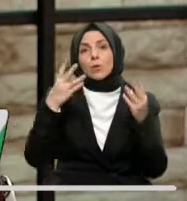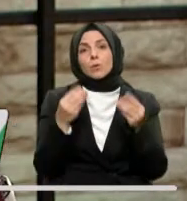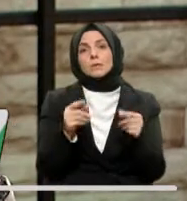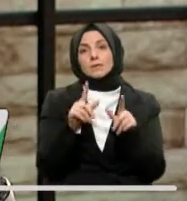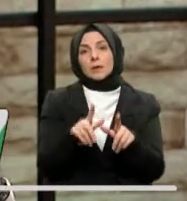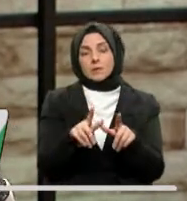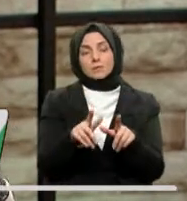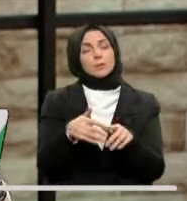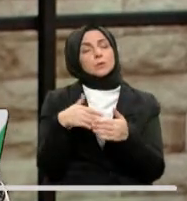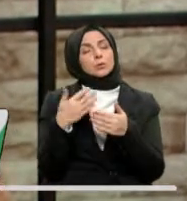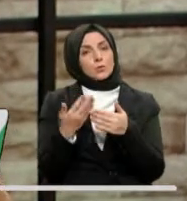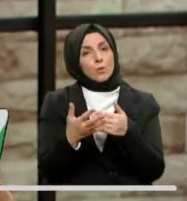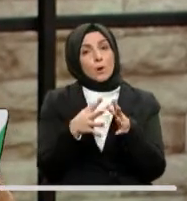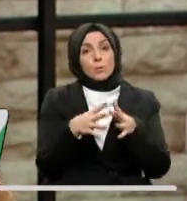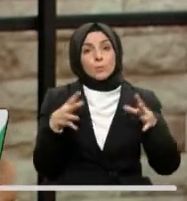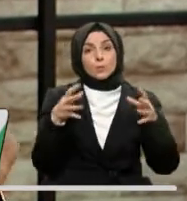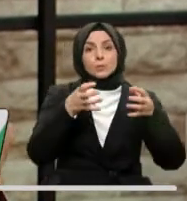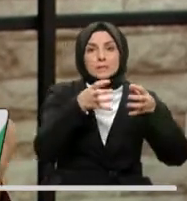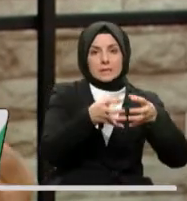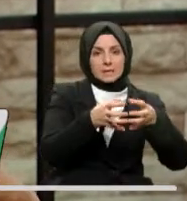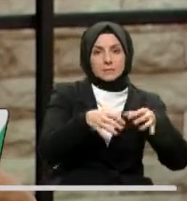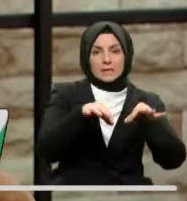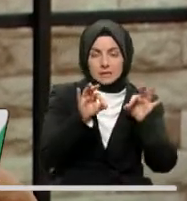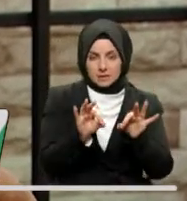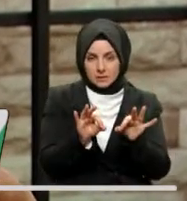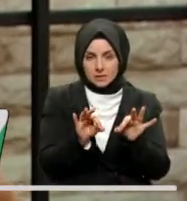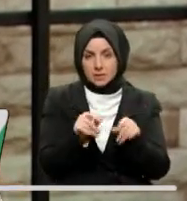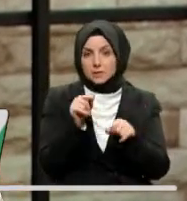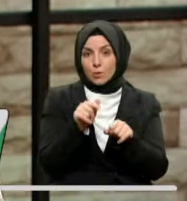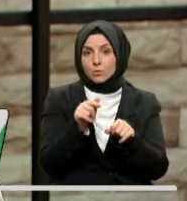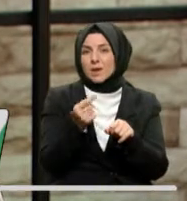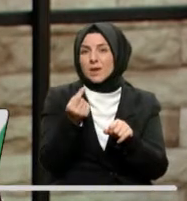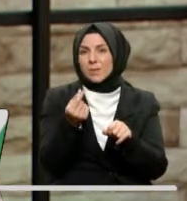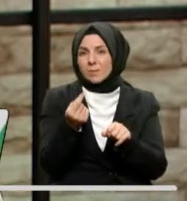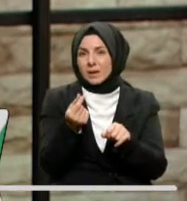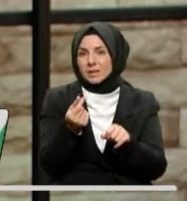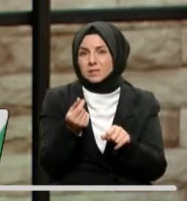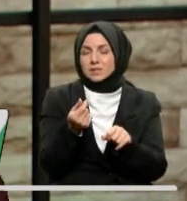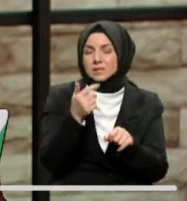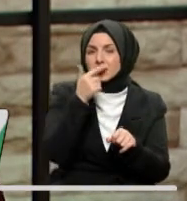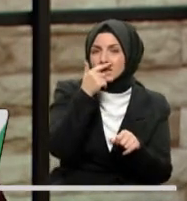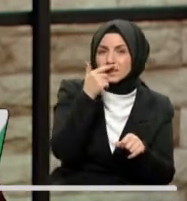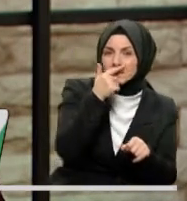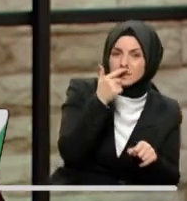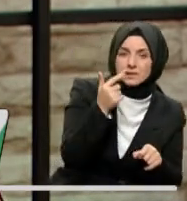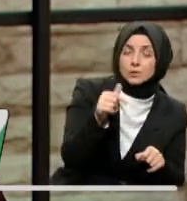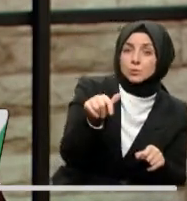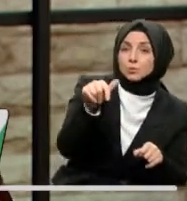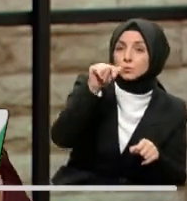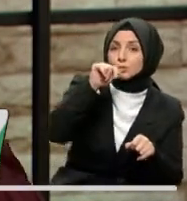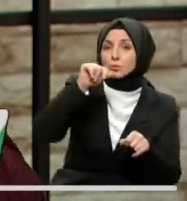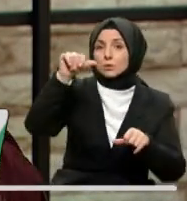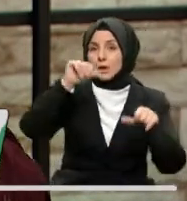saksımızı hazırlayacağız büyük saksımızı ona dip kısmına iri çakıl tanesi olabilir Sak sıkıntılar olabilir Suyun aşağıya sızması için